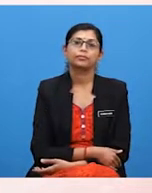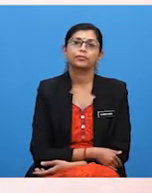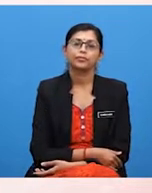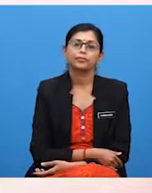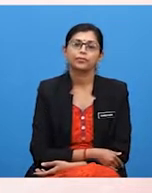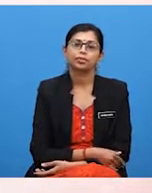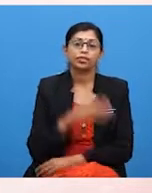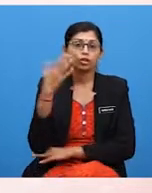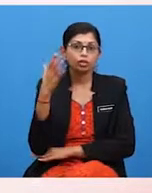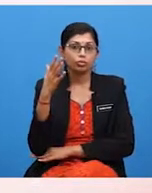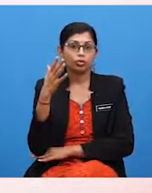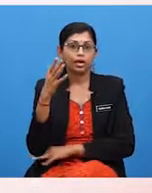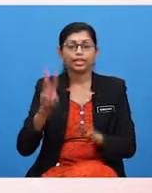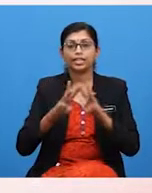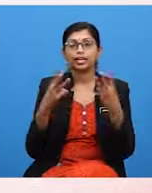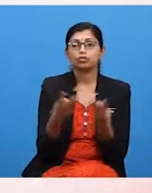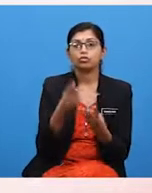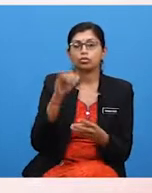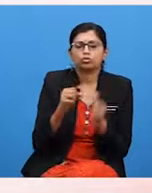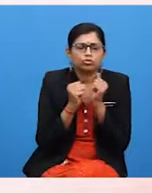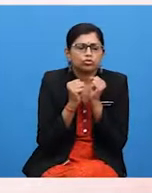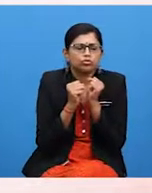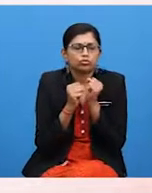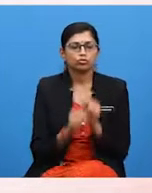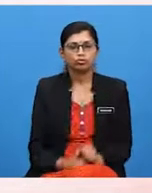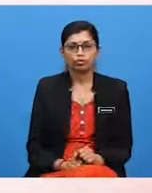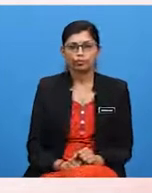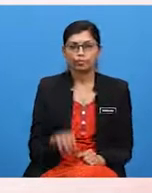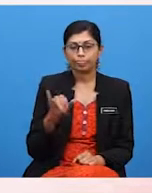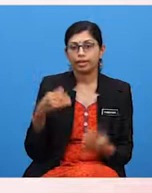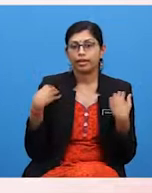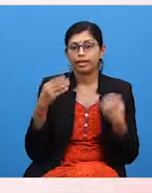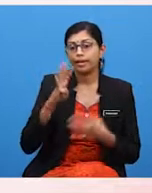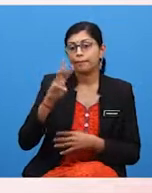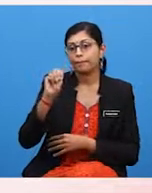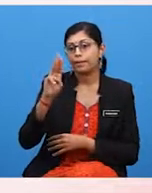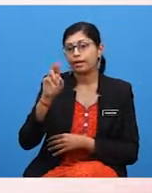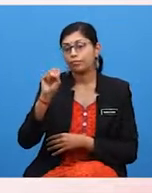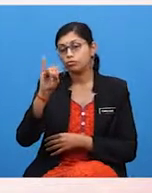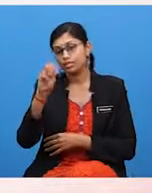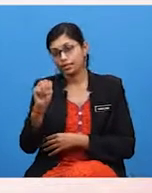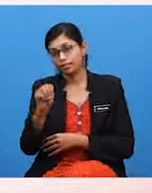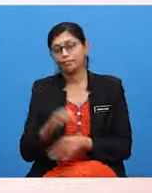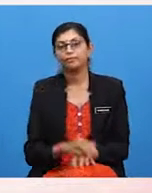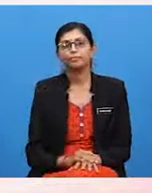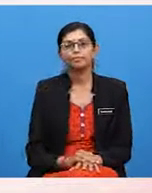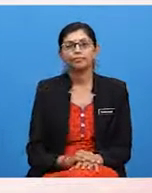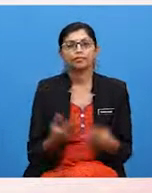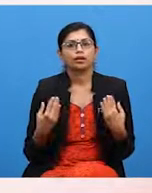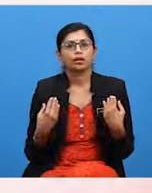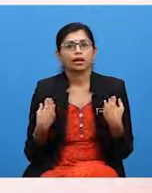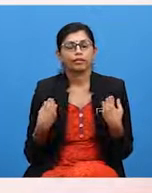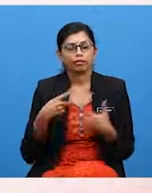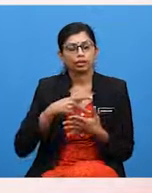Tumbuhan di kawasan beriklim sejuk yang mempunyai empat musim mengalami kadar